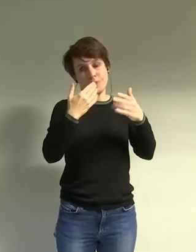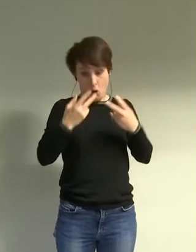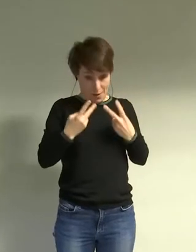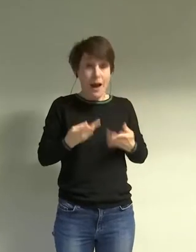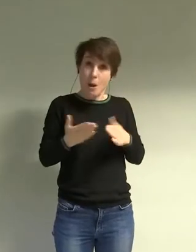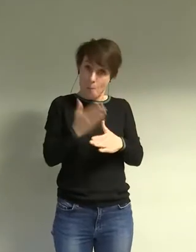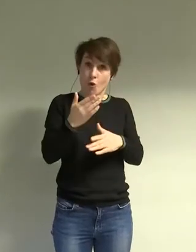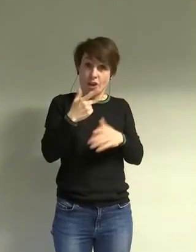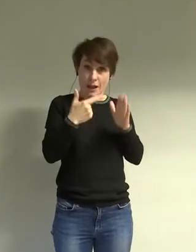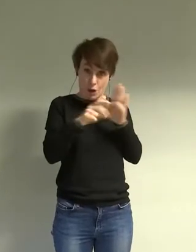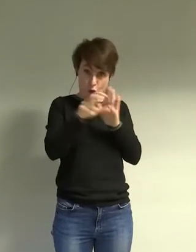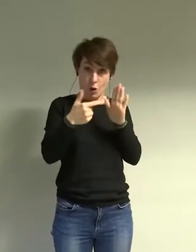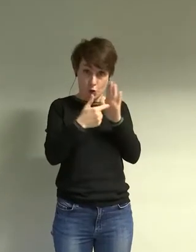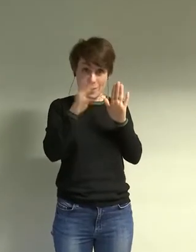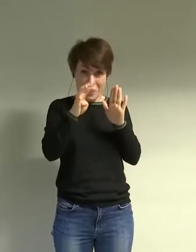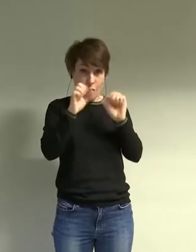2040